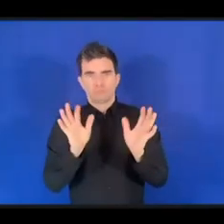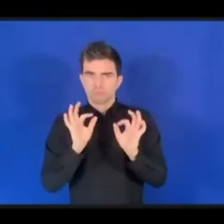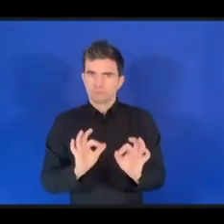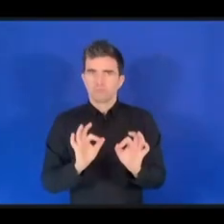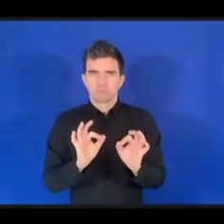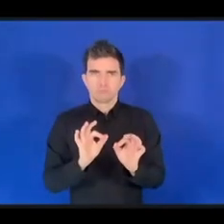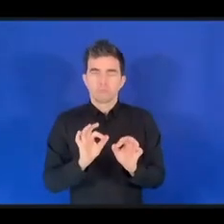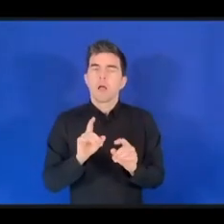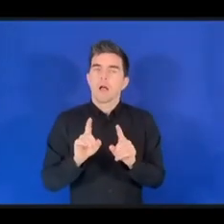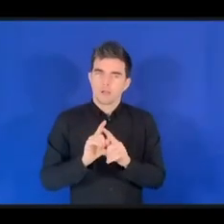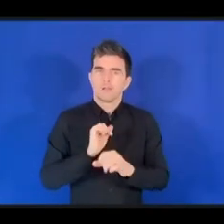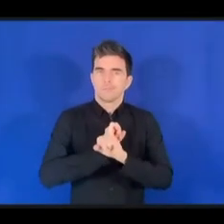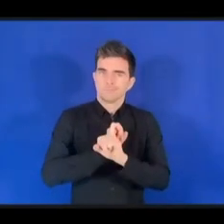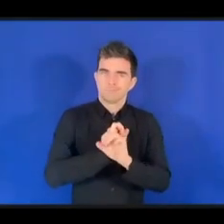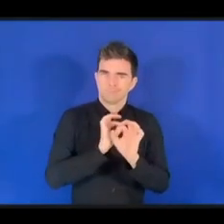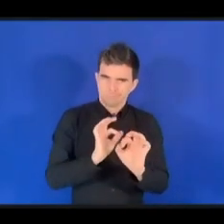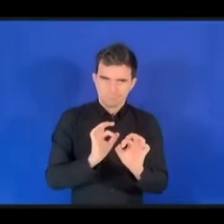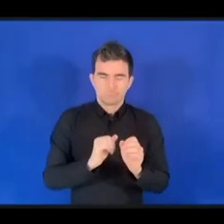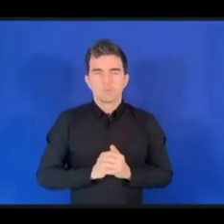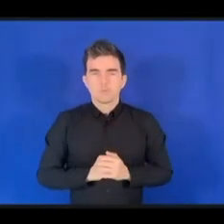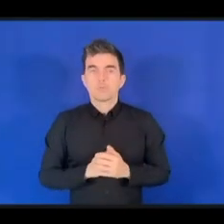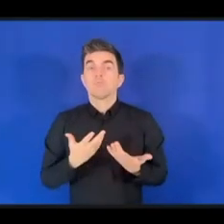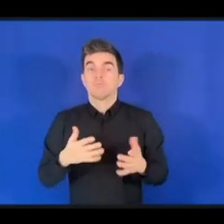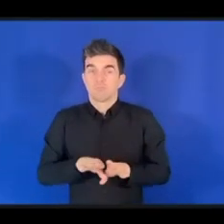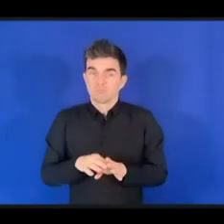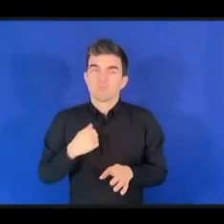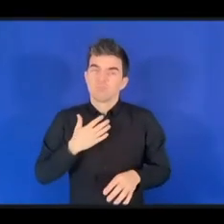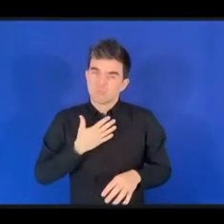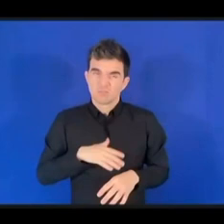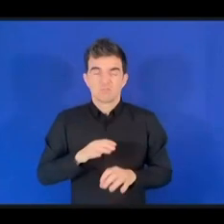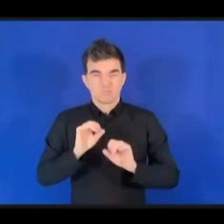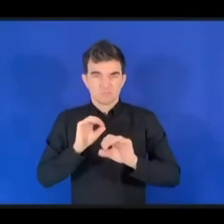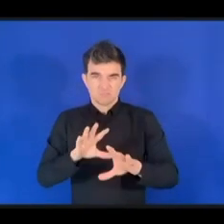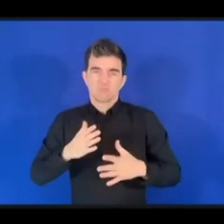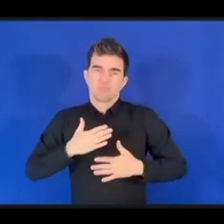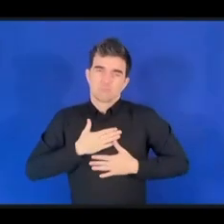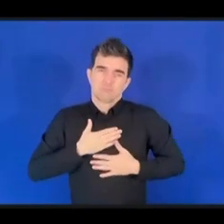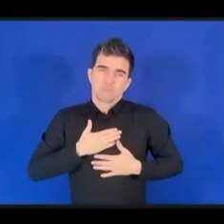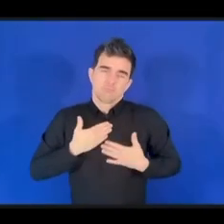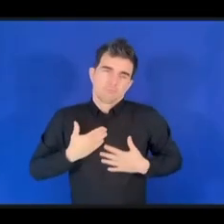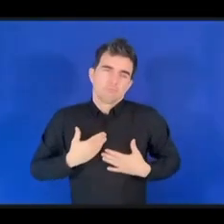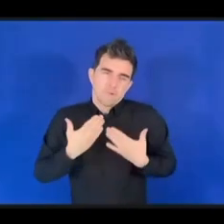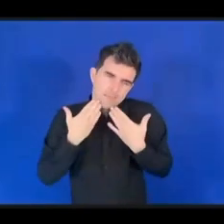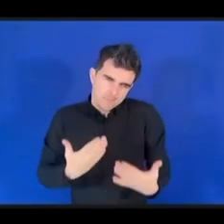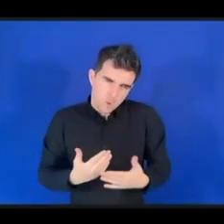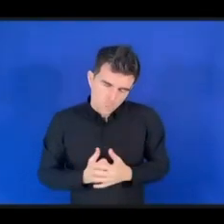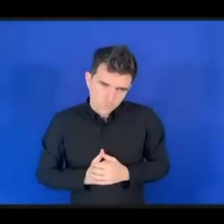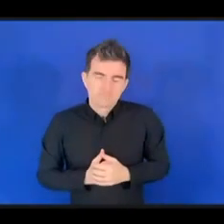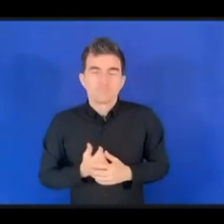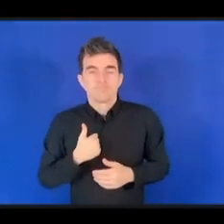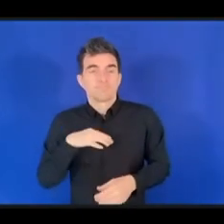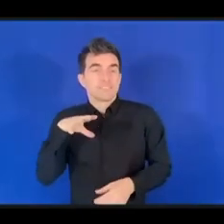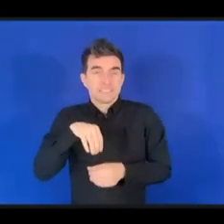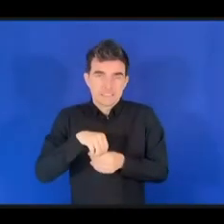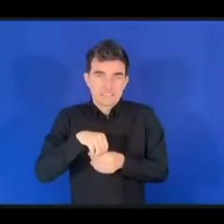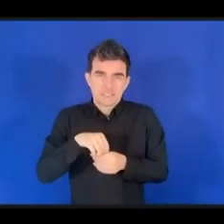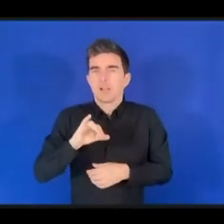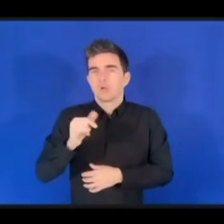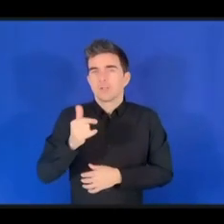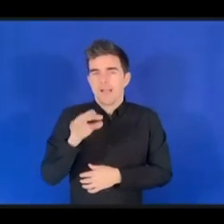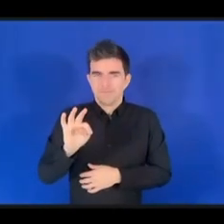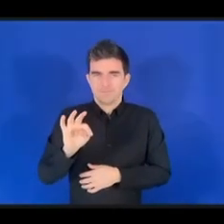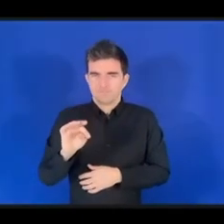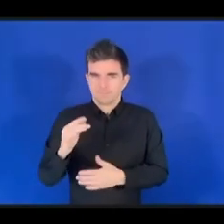构作为我们交流的框架。那么我从事 IGF 的工